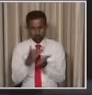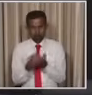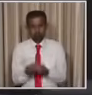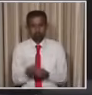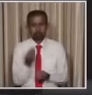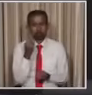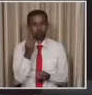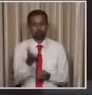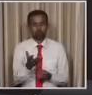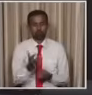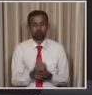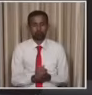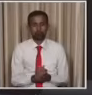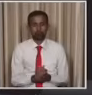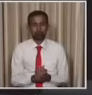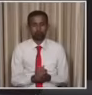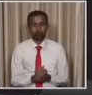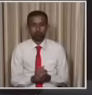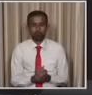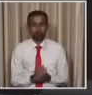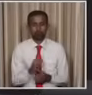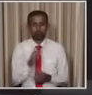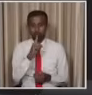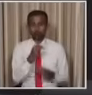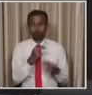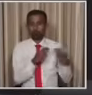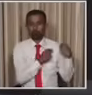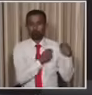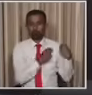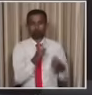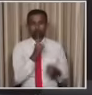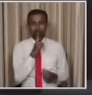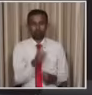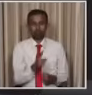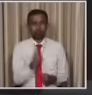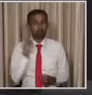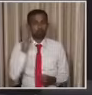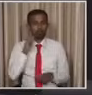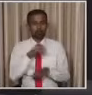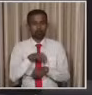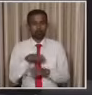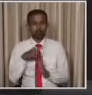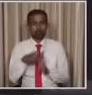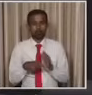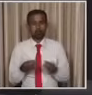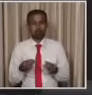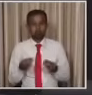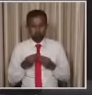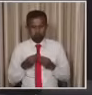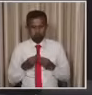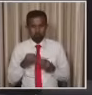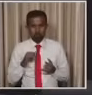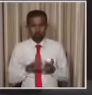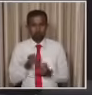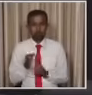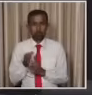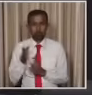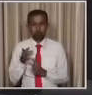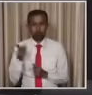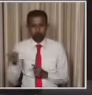දෙන්න බලාපොරොත්තු වුණා. මම එකක් වගකීමෙන් කියනවා, ඒ වෙලාවේ මේ රට බාරගත්තේ සජිත්